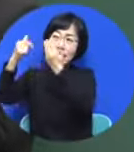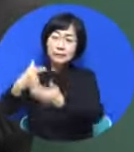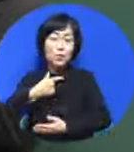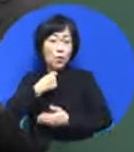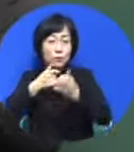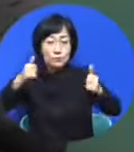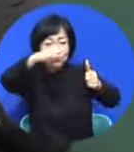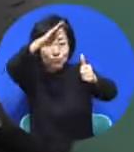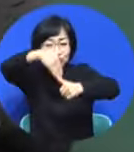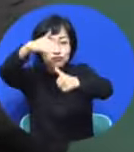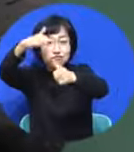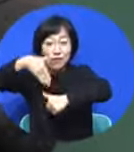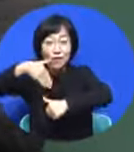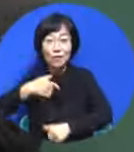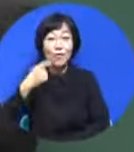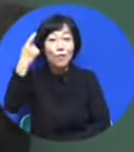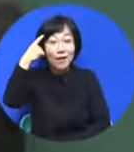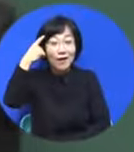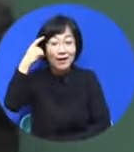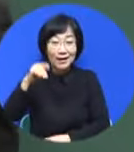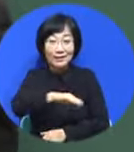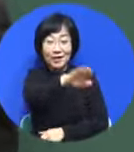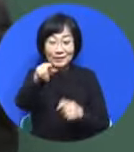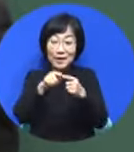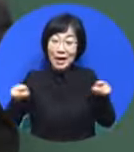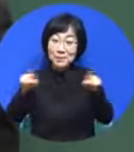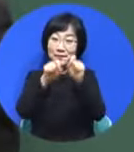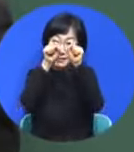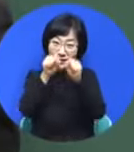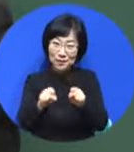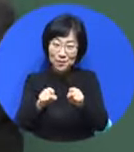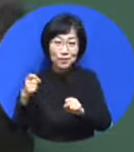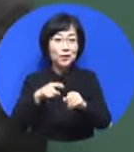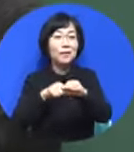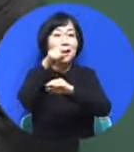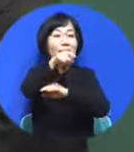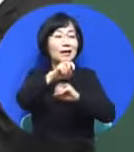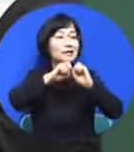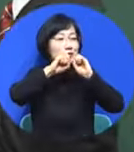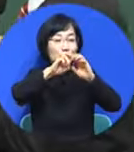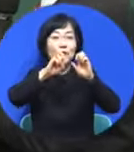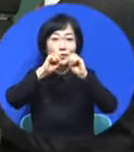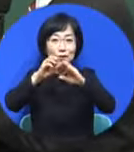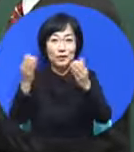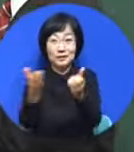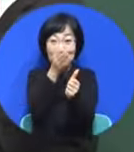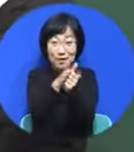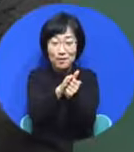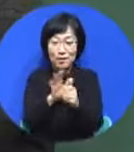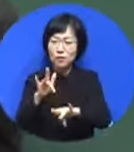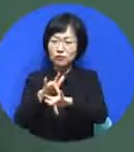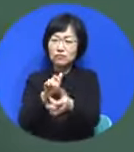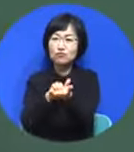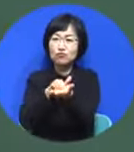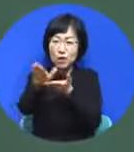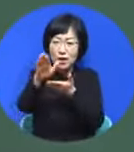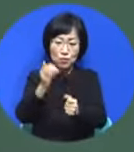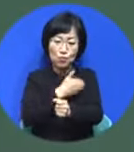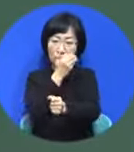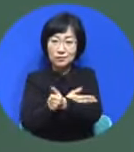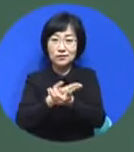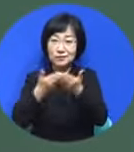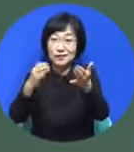the reasons. 함께 있기 위함이요 또 나가 전도하기 위함. So that he might be with them, that they might preach the gospel. 권세도 있게 하려 합니다.